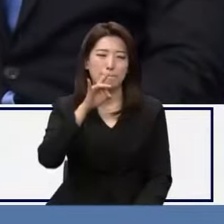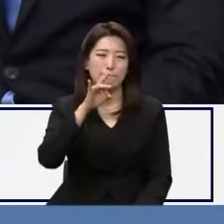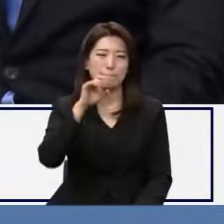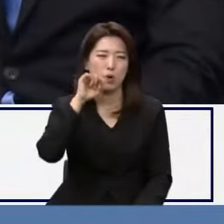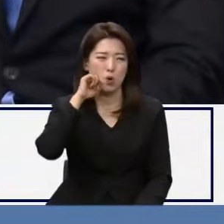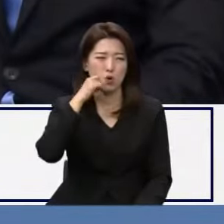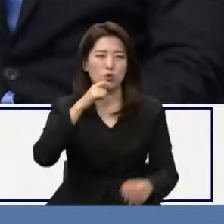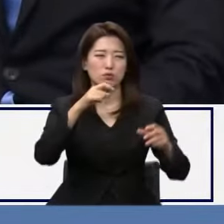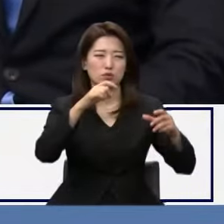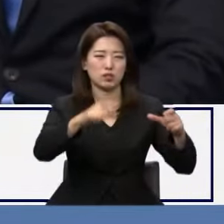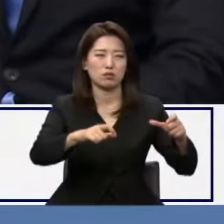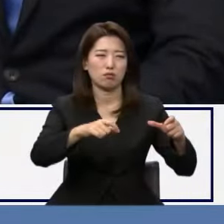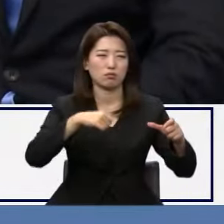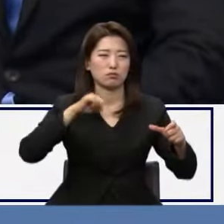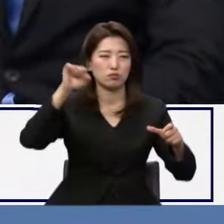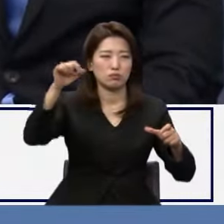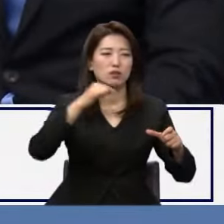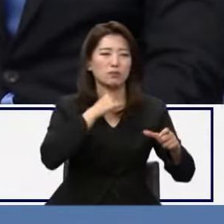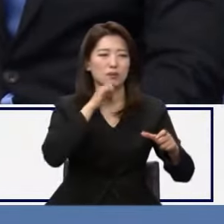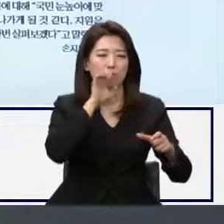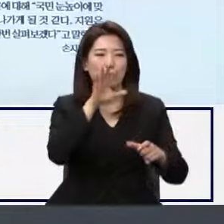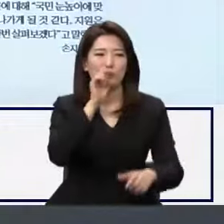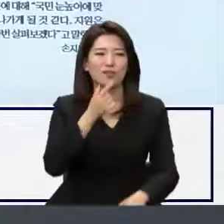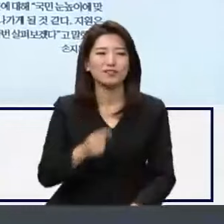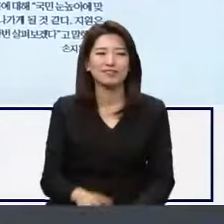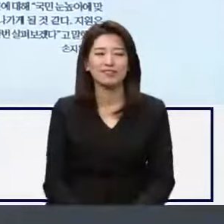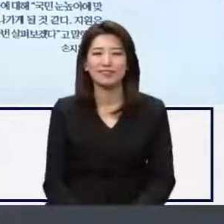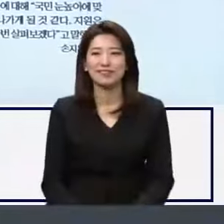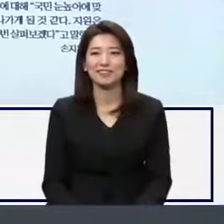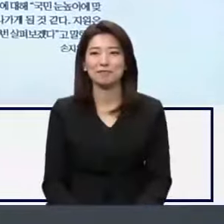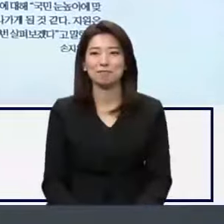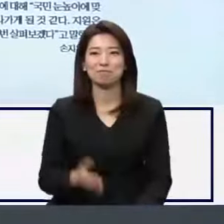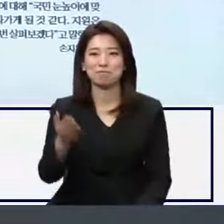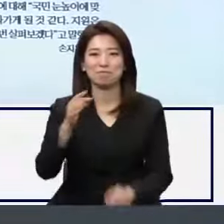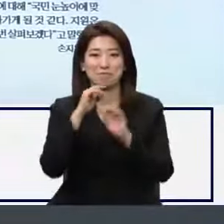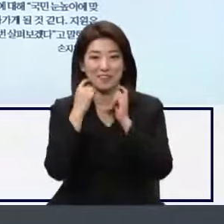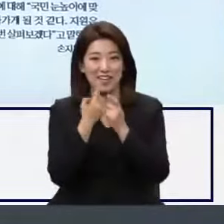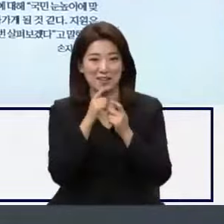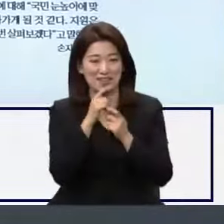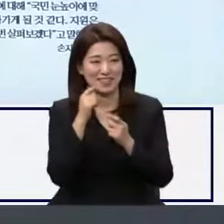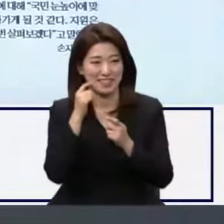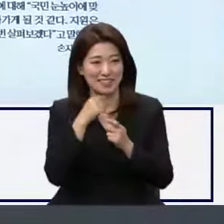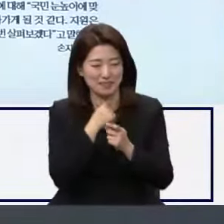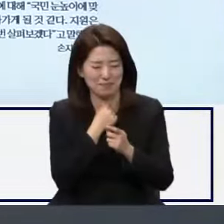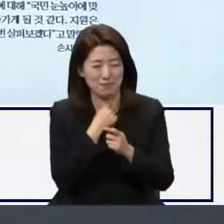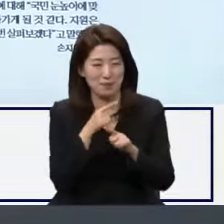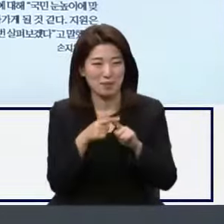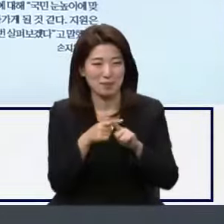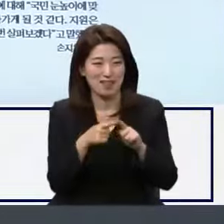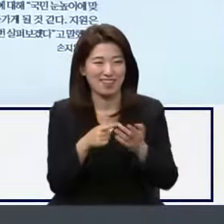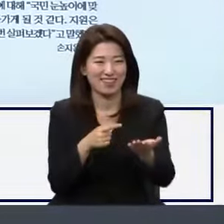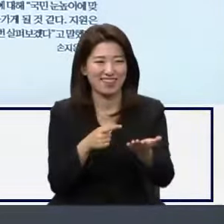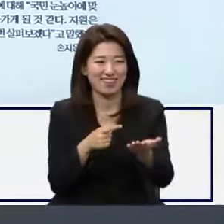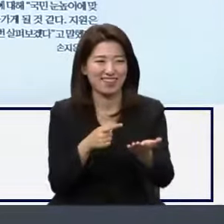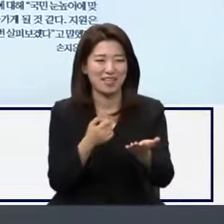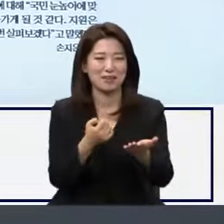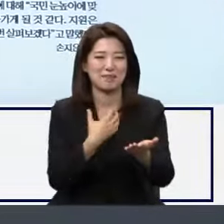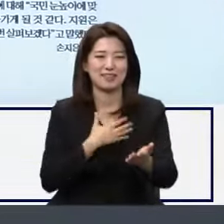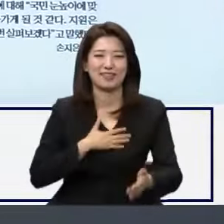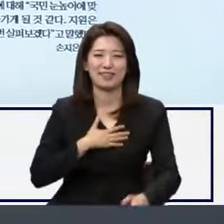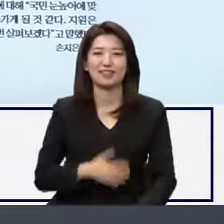주시지 않을까 저는 그렇게 생각합니다네 본인의 바람 반네 전망 반 반반으로 좀 섞어서 말씀을